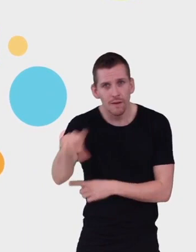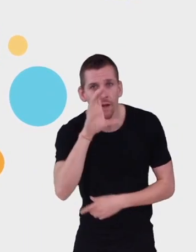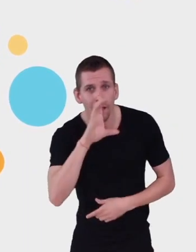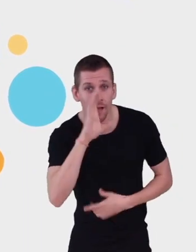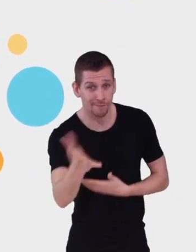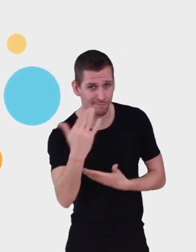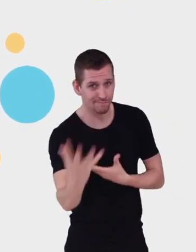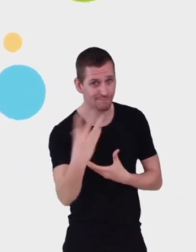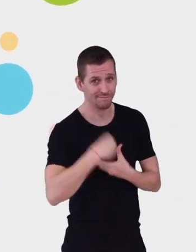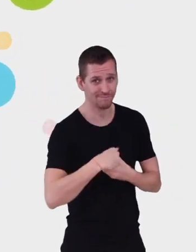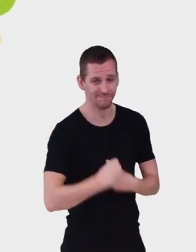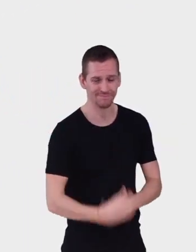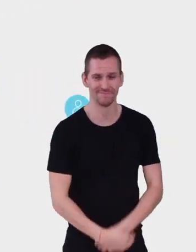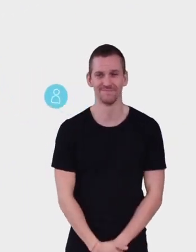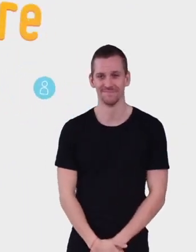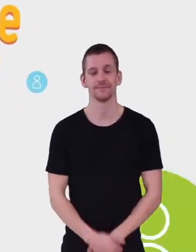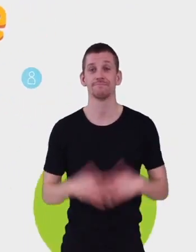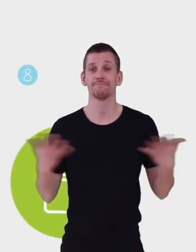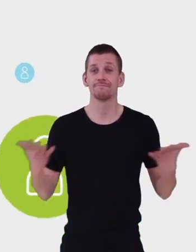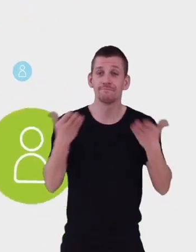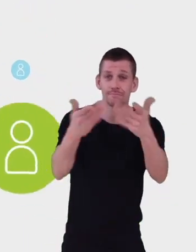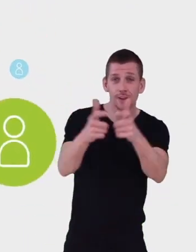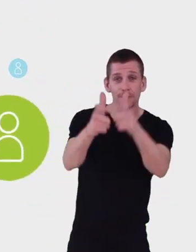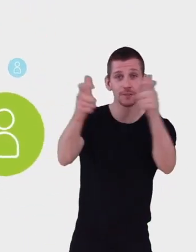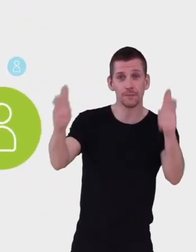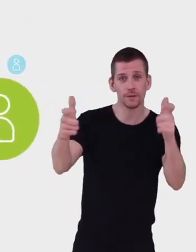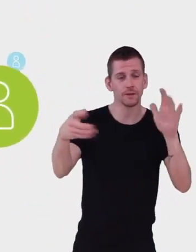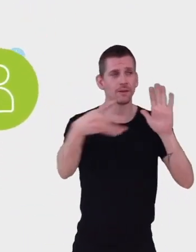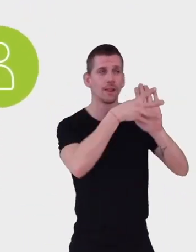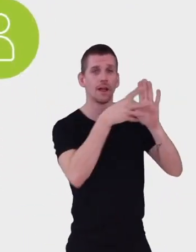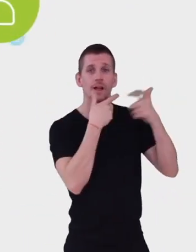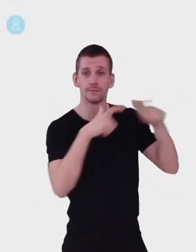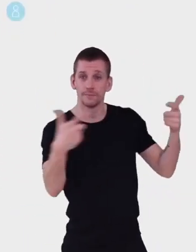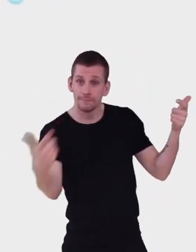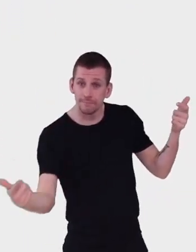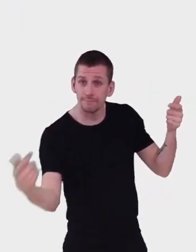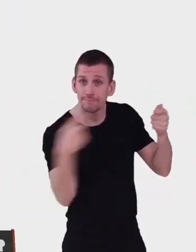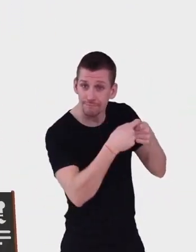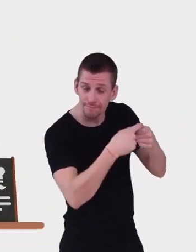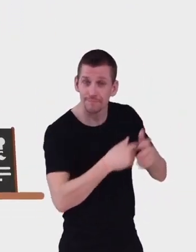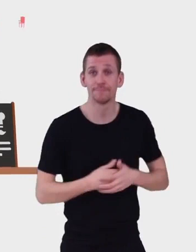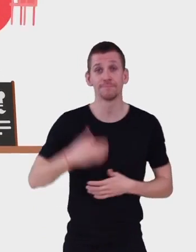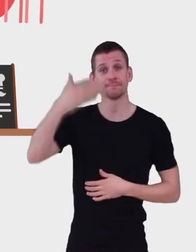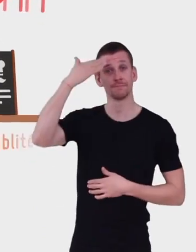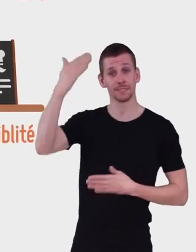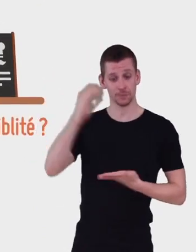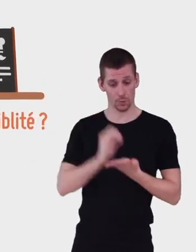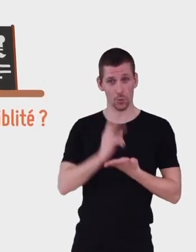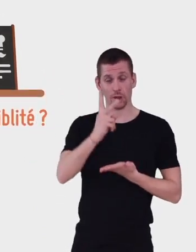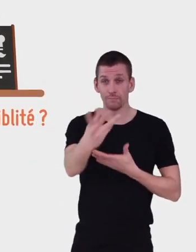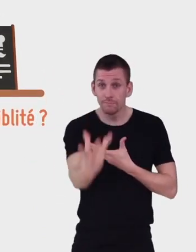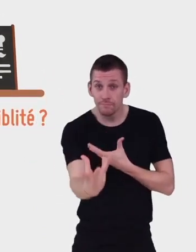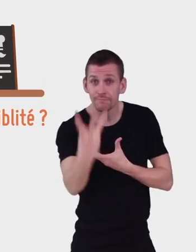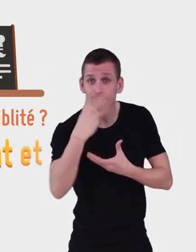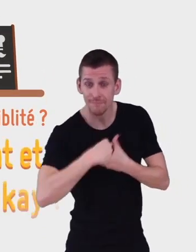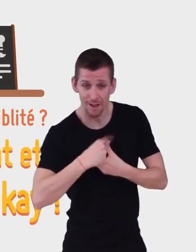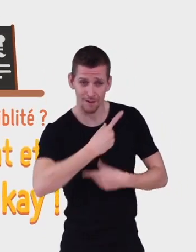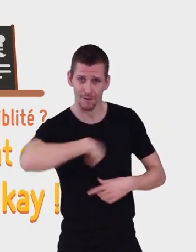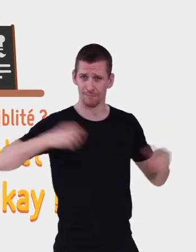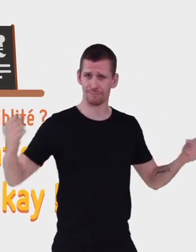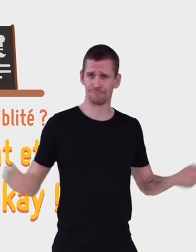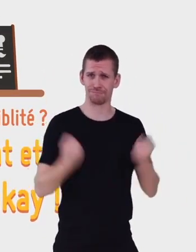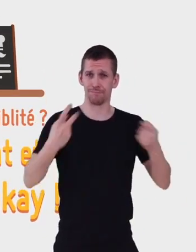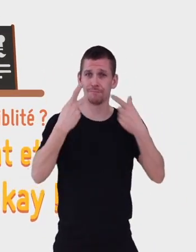établissements et événements référencés. Rejoignez notre communauté. Votre établissement répond à un critère d'accessibilité?